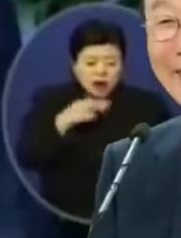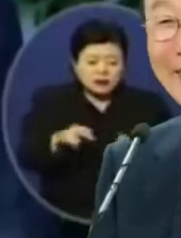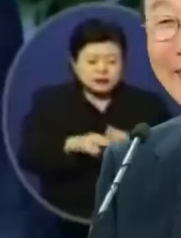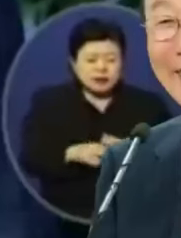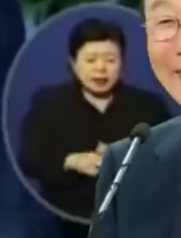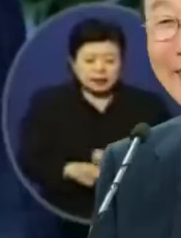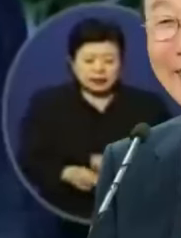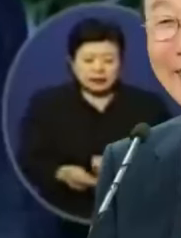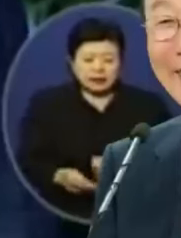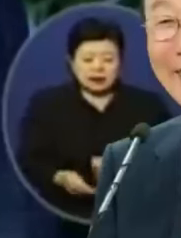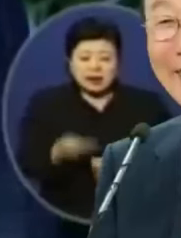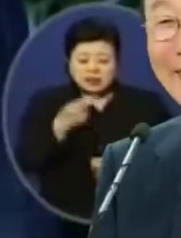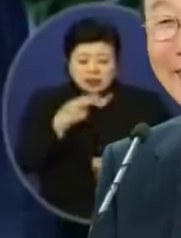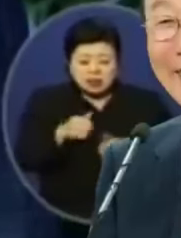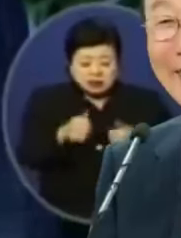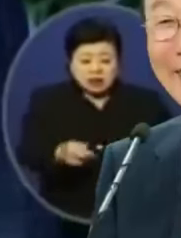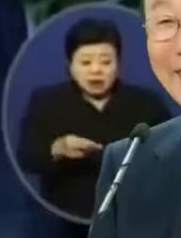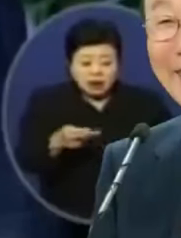넣겠다.